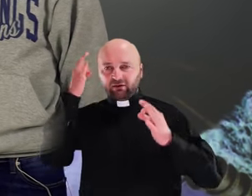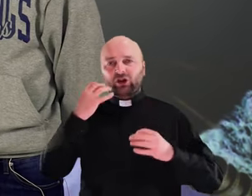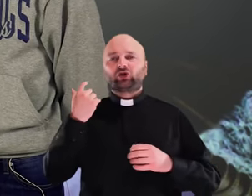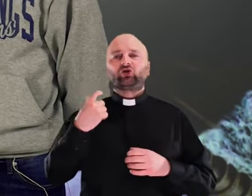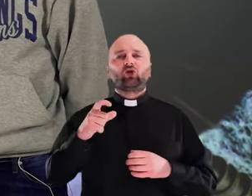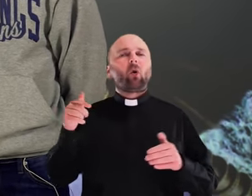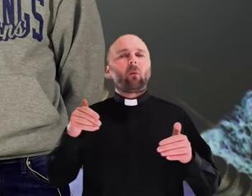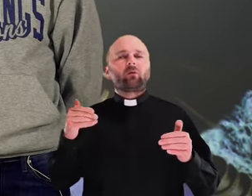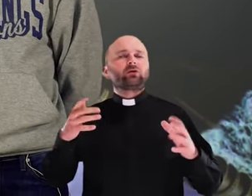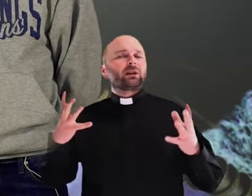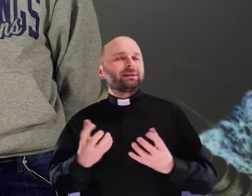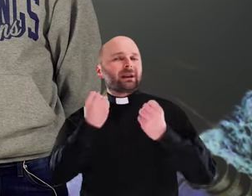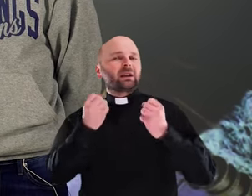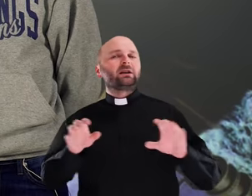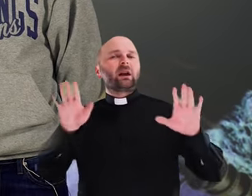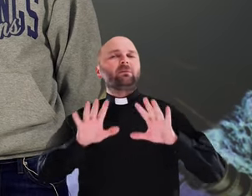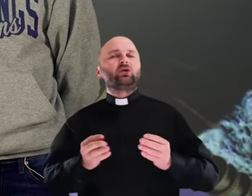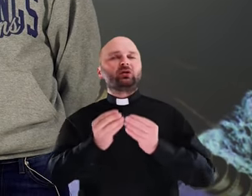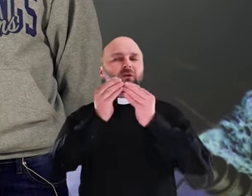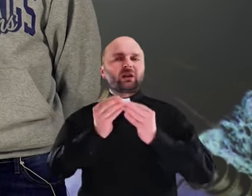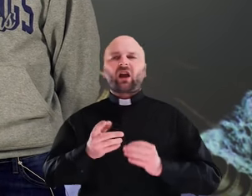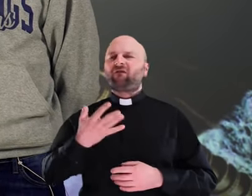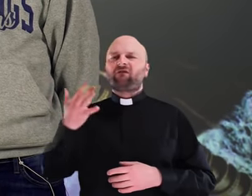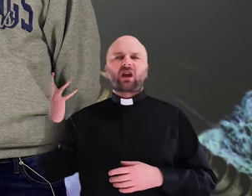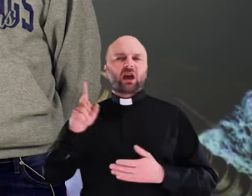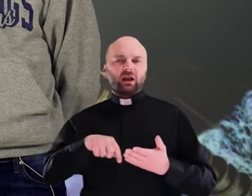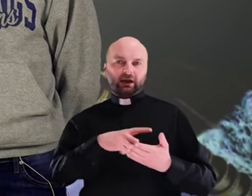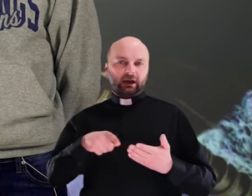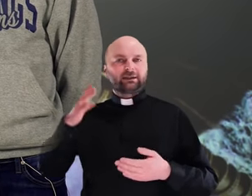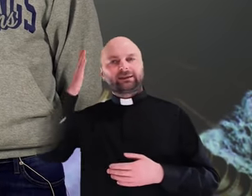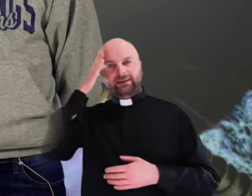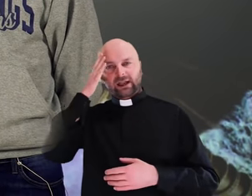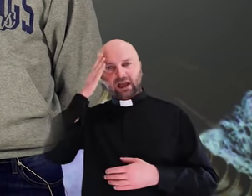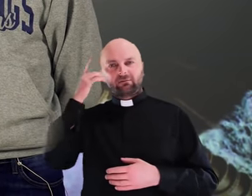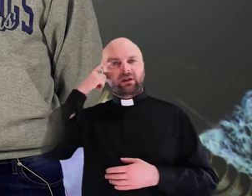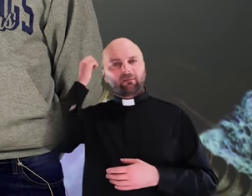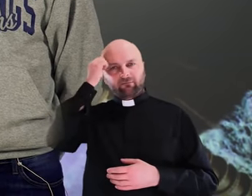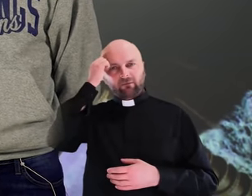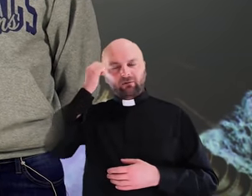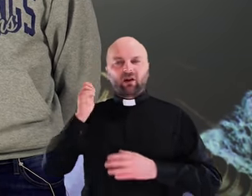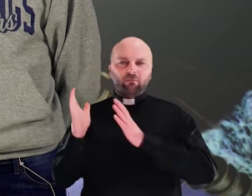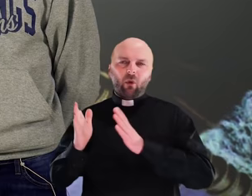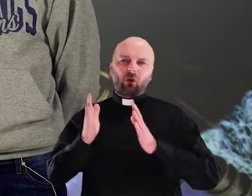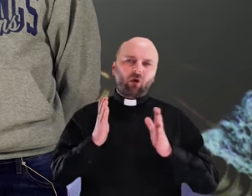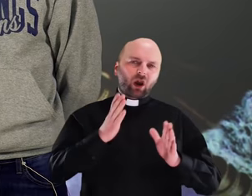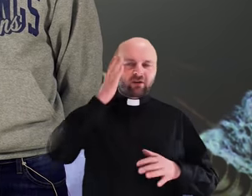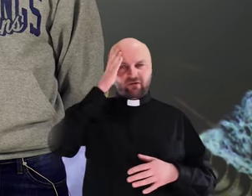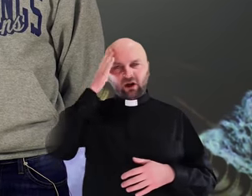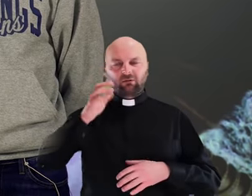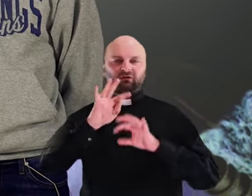świętej, którą przeżywaliśmy już tyle razy, że znamy ją już na wylot. Przecież wiemy już o niej